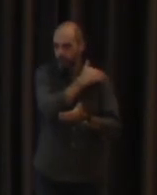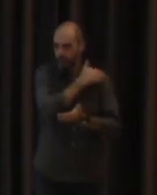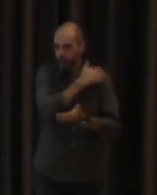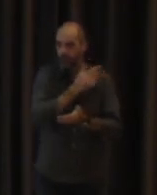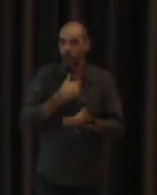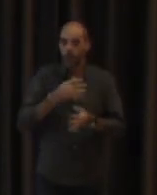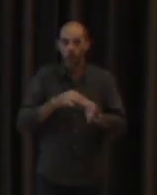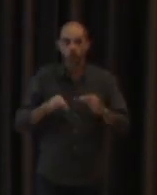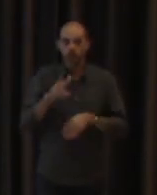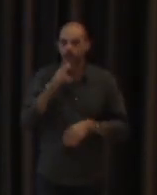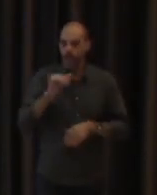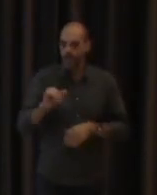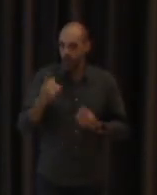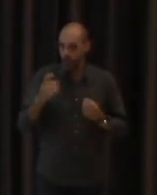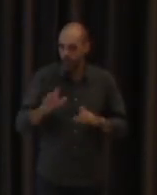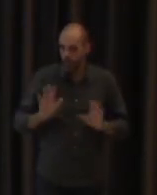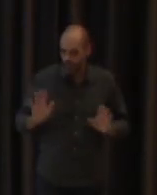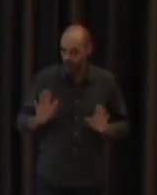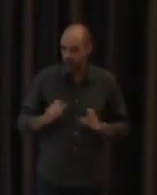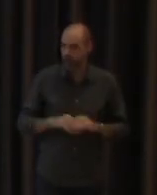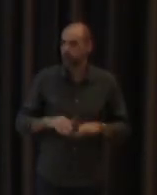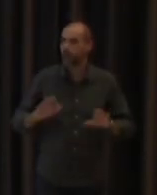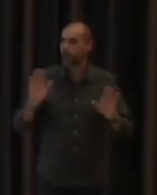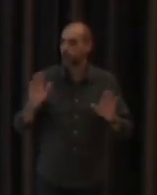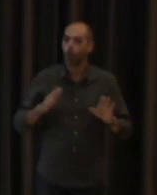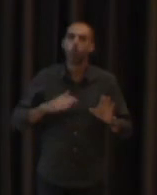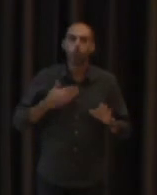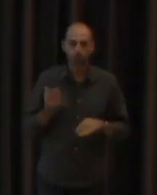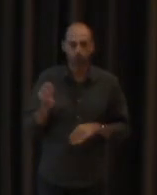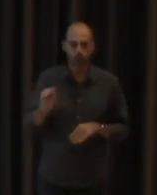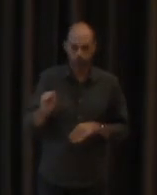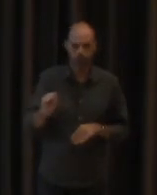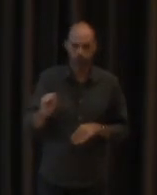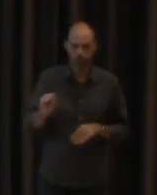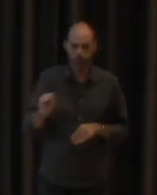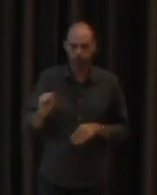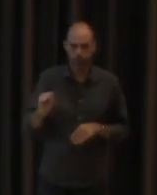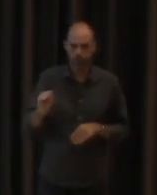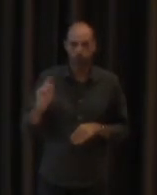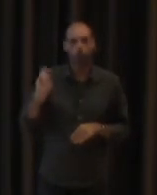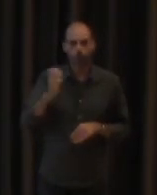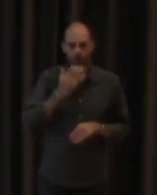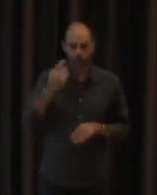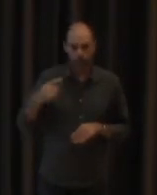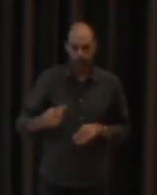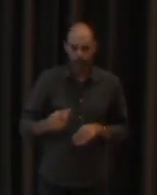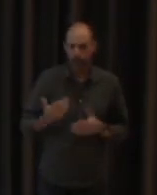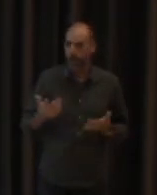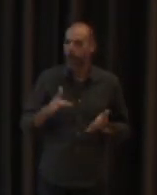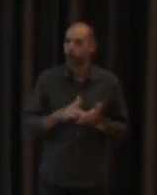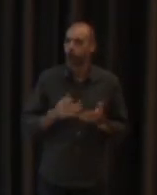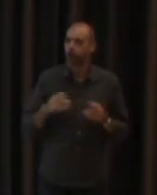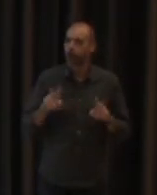que no crec que no és necessari que hi hagi de ser. Però s'hi pot posar. En trobaríem altres casos, també. Ara, hi ha casos